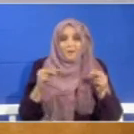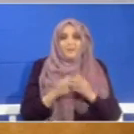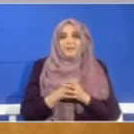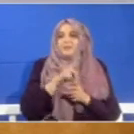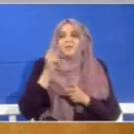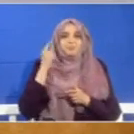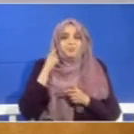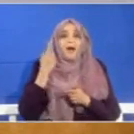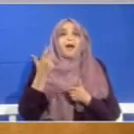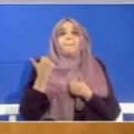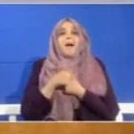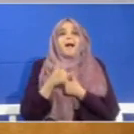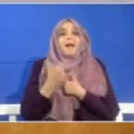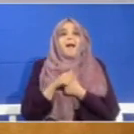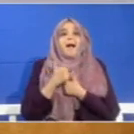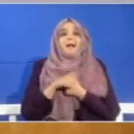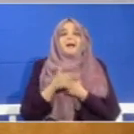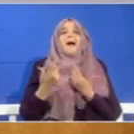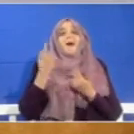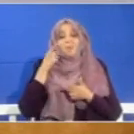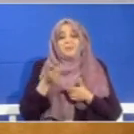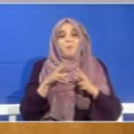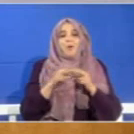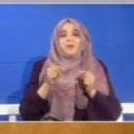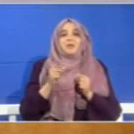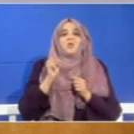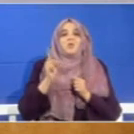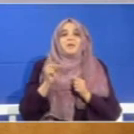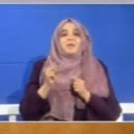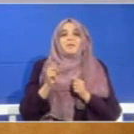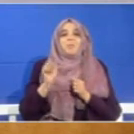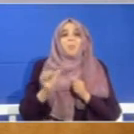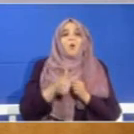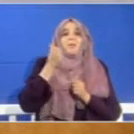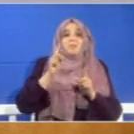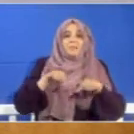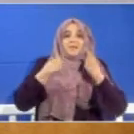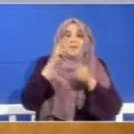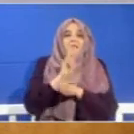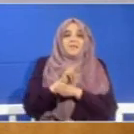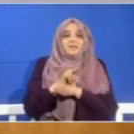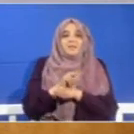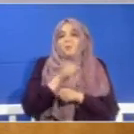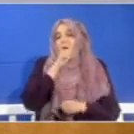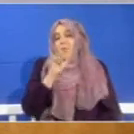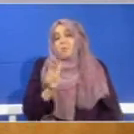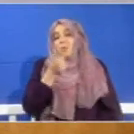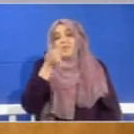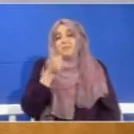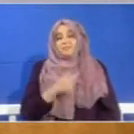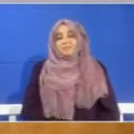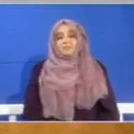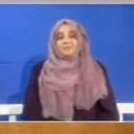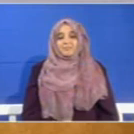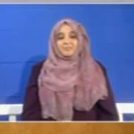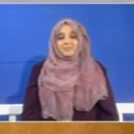مريض طريح الفراش، هذاك ما كاش القدرات. فكان أول من يزوره ويعوده في مرضه سيدنا رسول الله صلى الله عليه